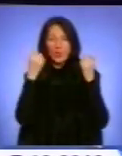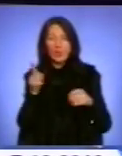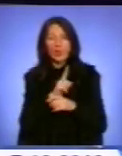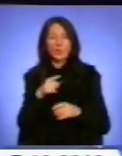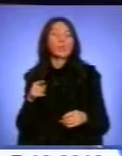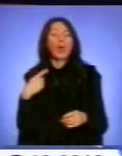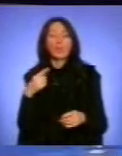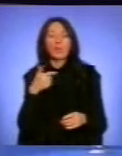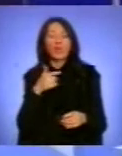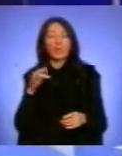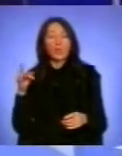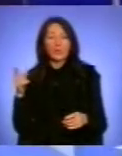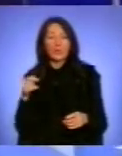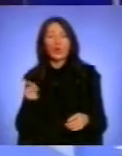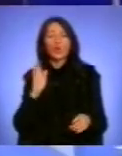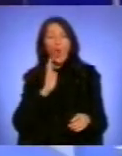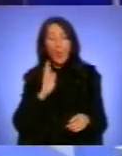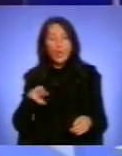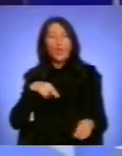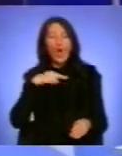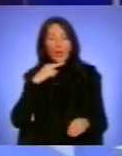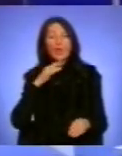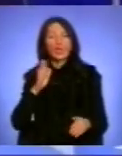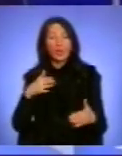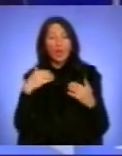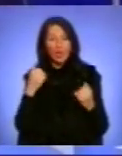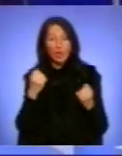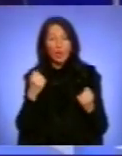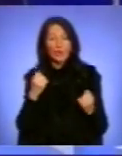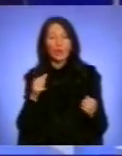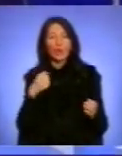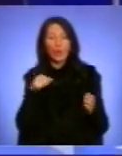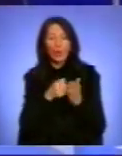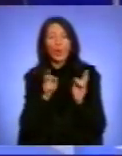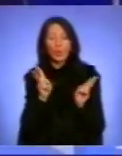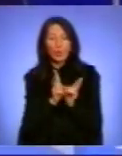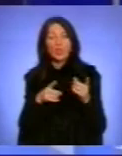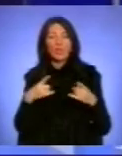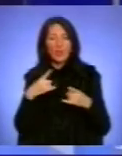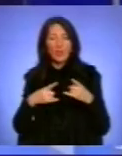гідрометеоцентр. Тож, будьте обережні, будьте здорові. До зустрічі в ефірі.